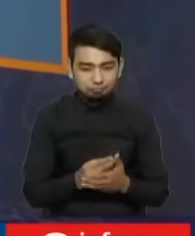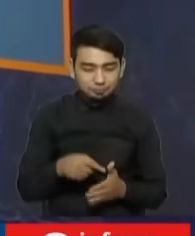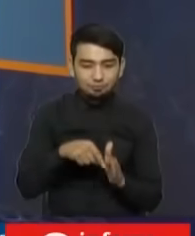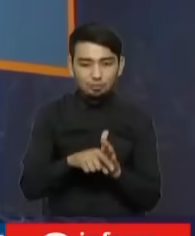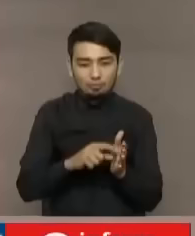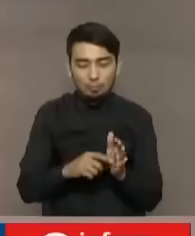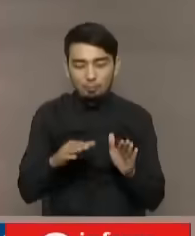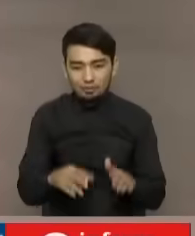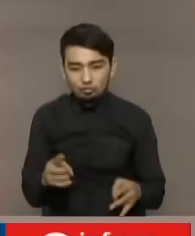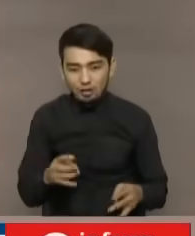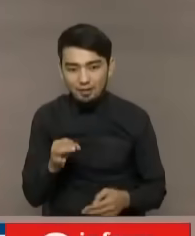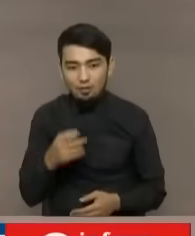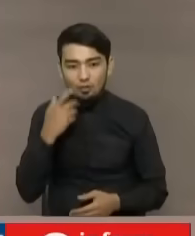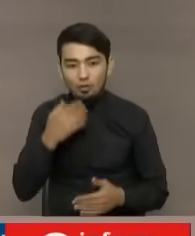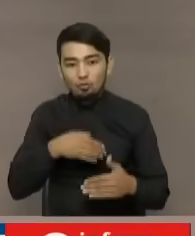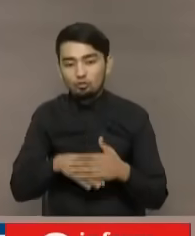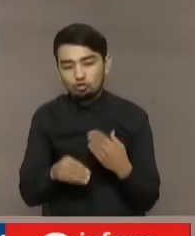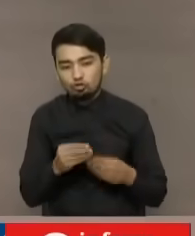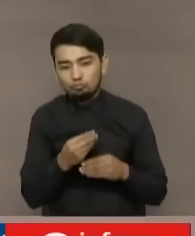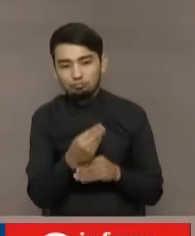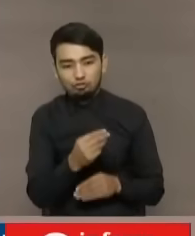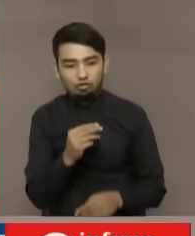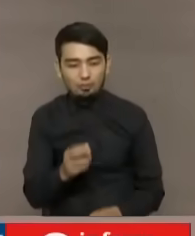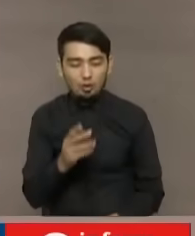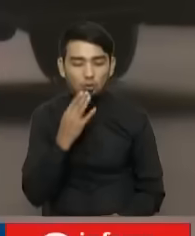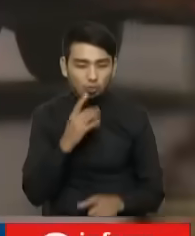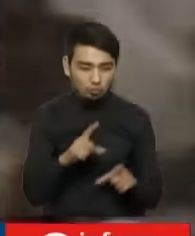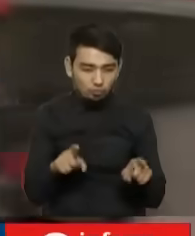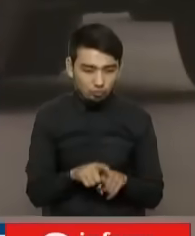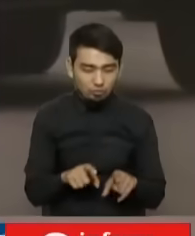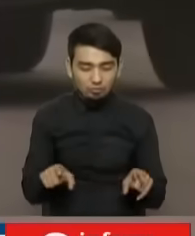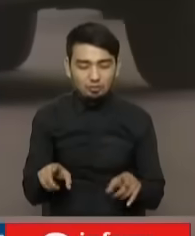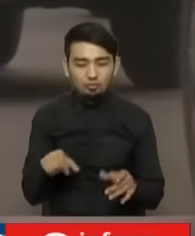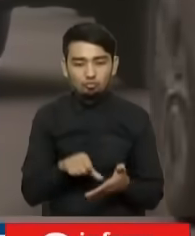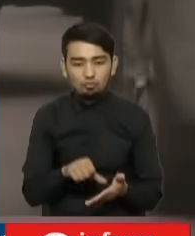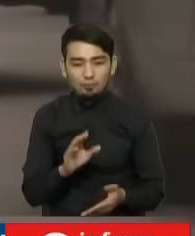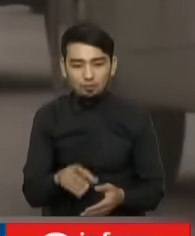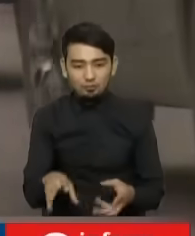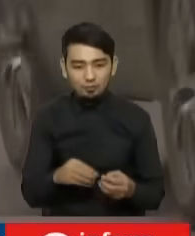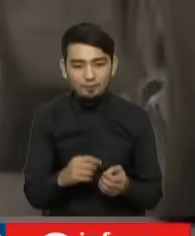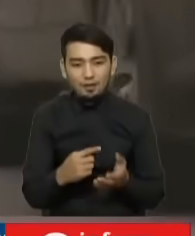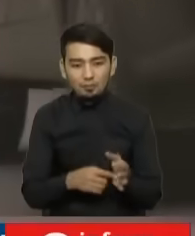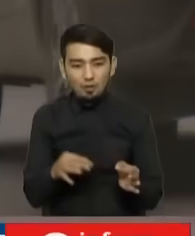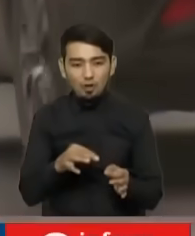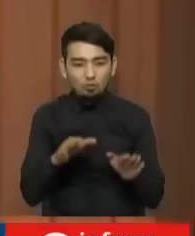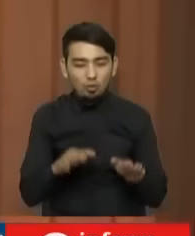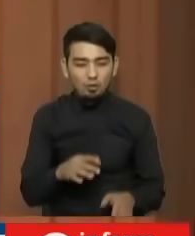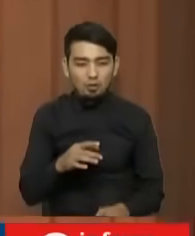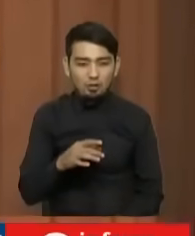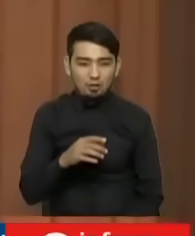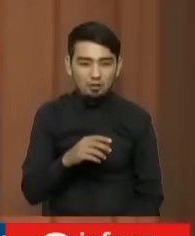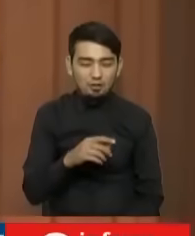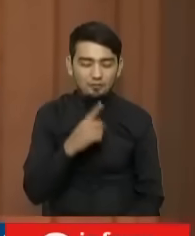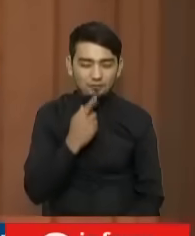тиіс. Бұл ереже туристерге де қатысты болады. Экология министрлігінің хабарлауынша тәртіптен тек соғыс пен тыл